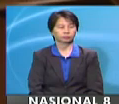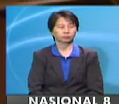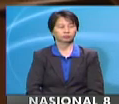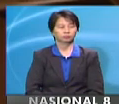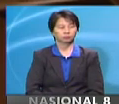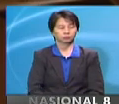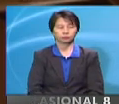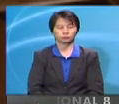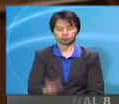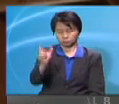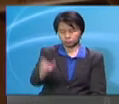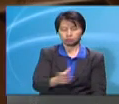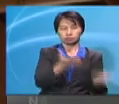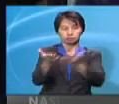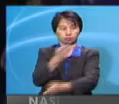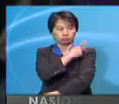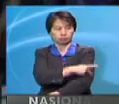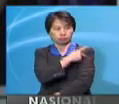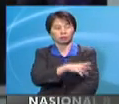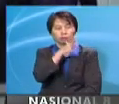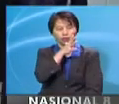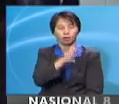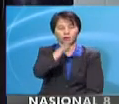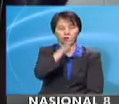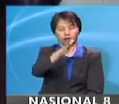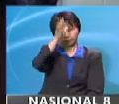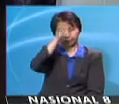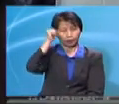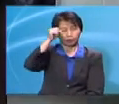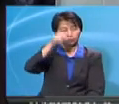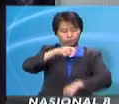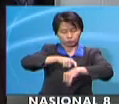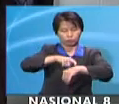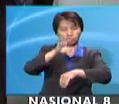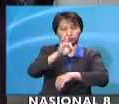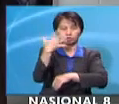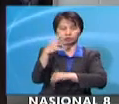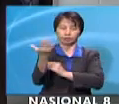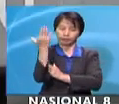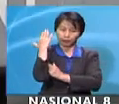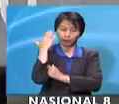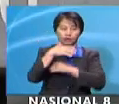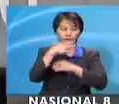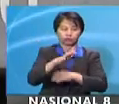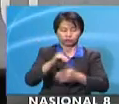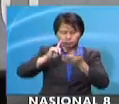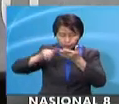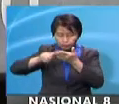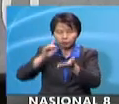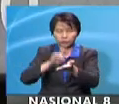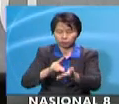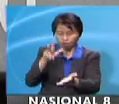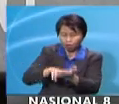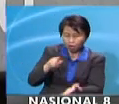perut mangsa dibawa ke klinik oleh ibu nenek dan Bapa saudaranya lebih kurang pukul 915 pagi setelah diperiksa Doktor